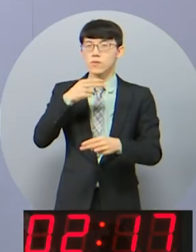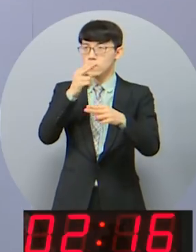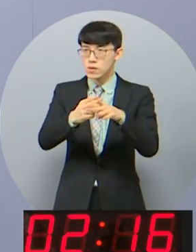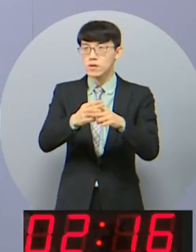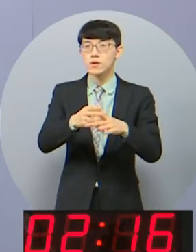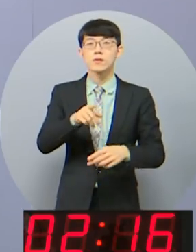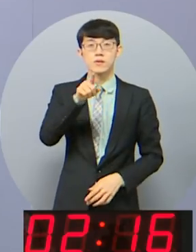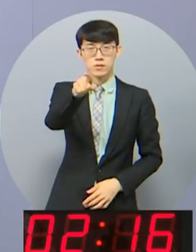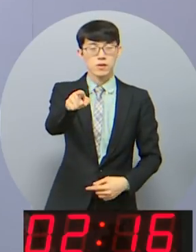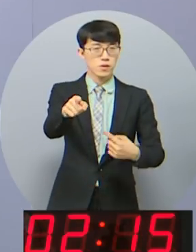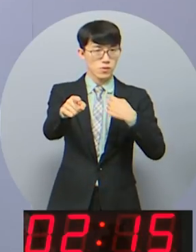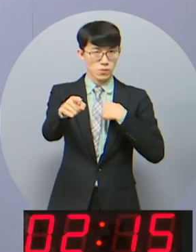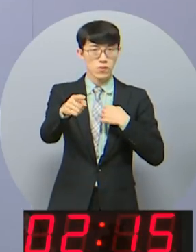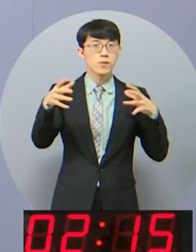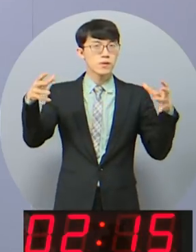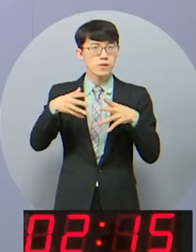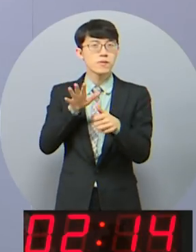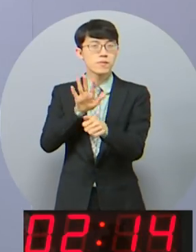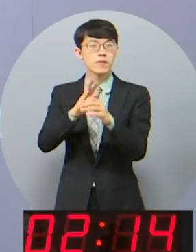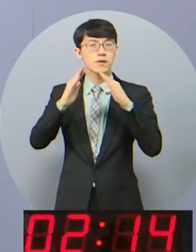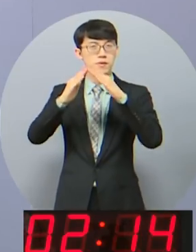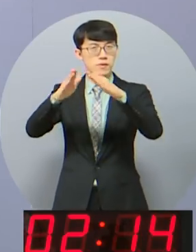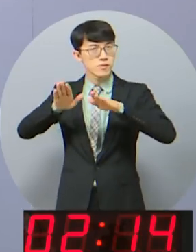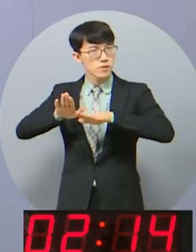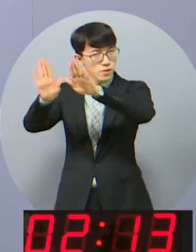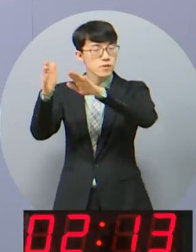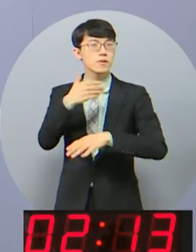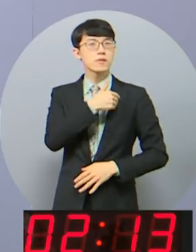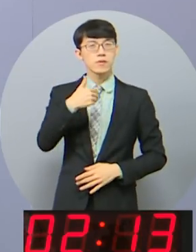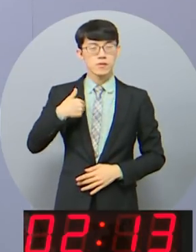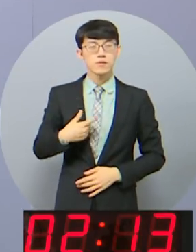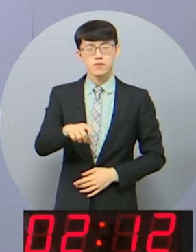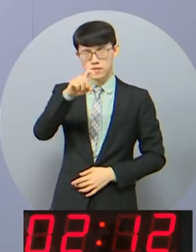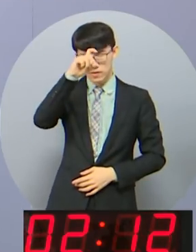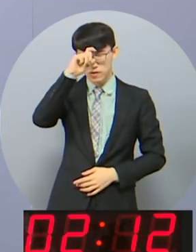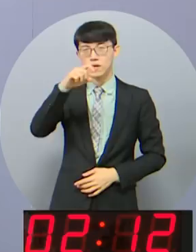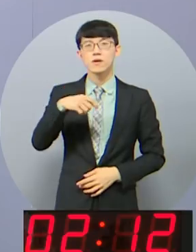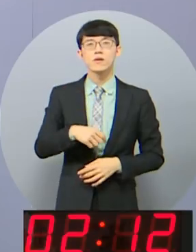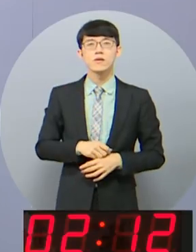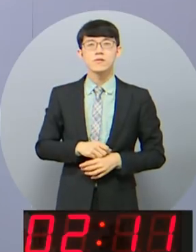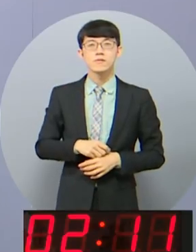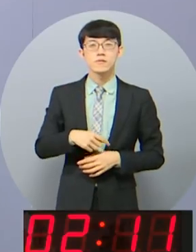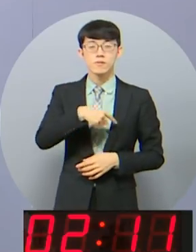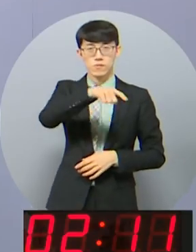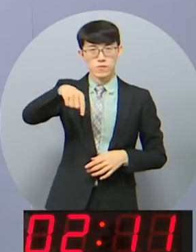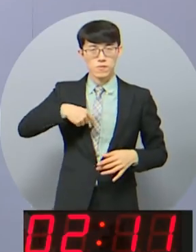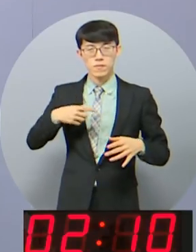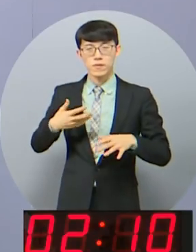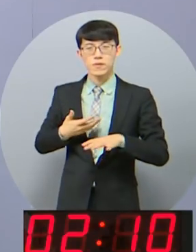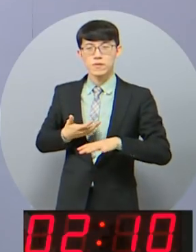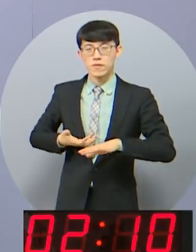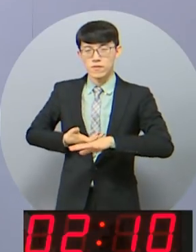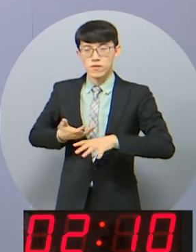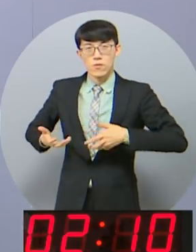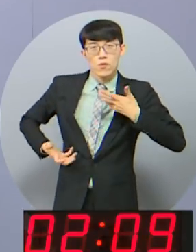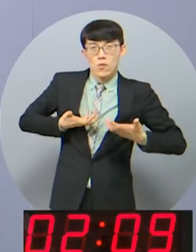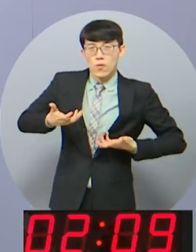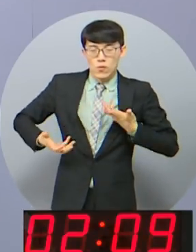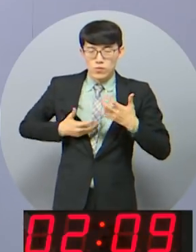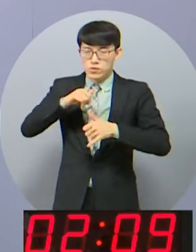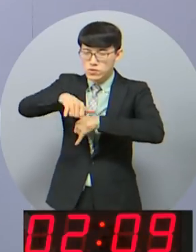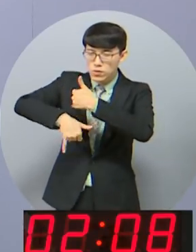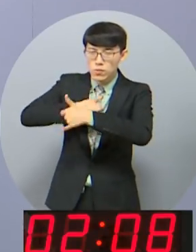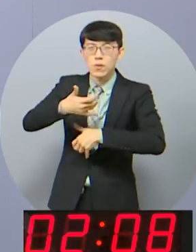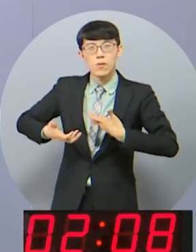让我们城市进步的力量，期待我们一起能把对生命的热情、生活的智